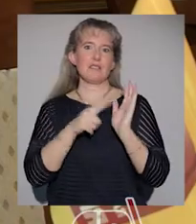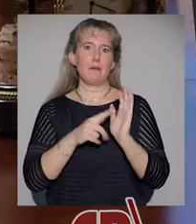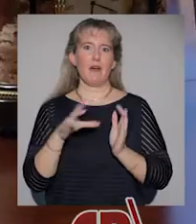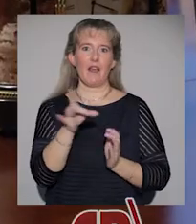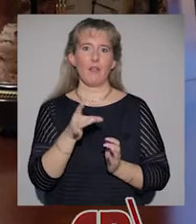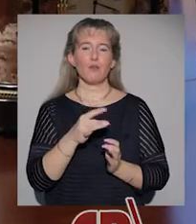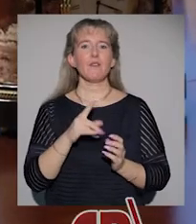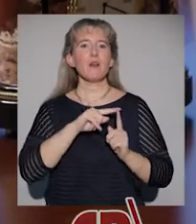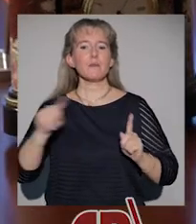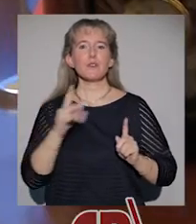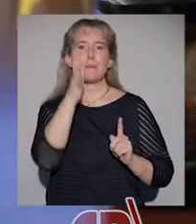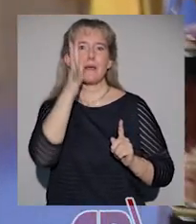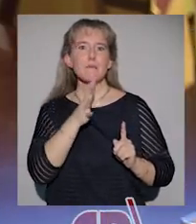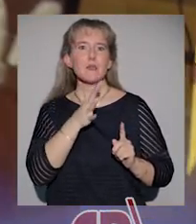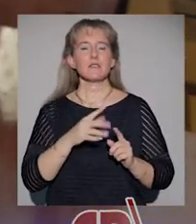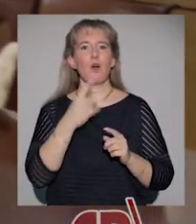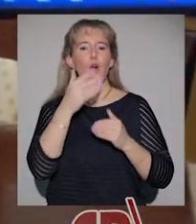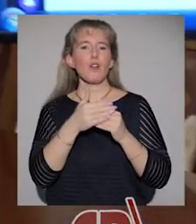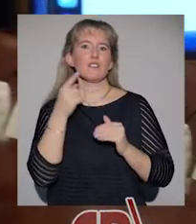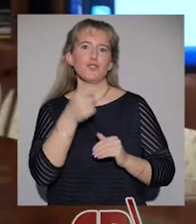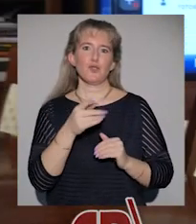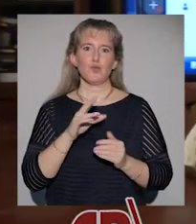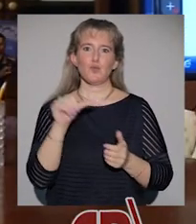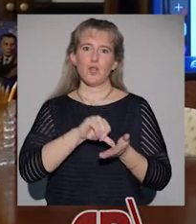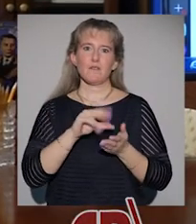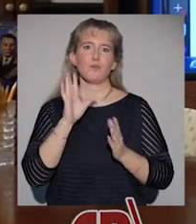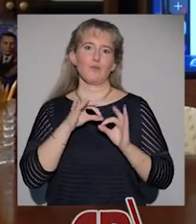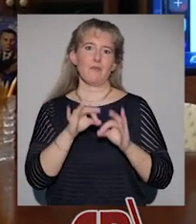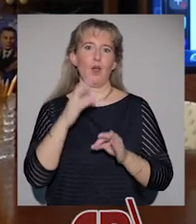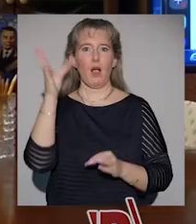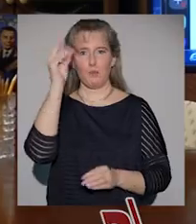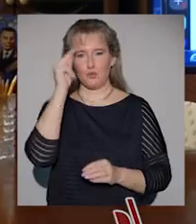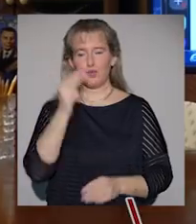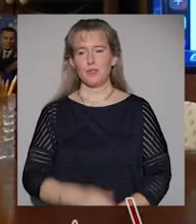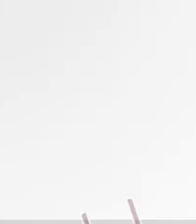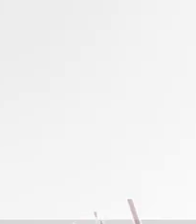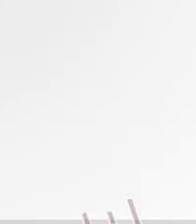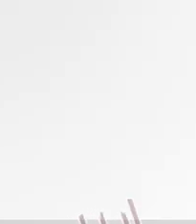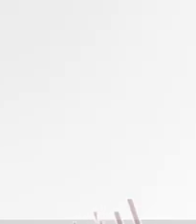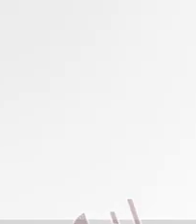67 регионов. На протяжении 5 месяцев около 1000 участников пройдут обучение.